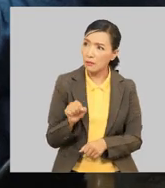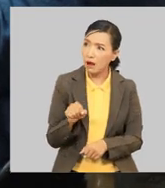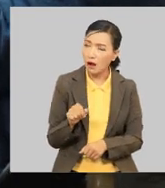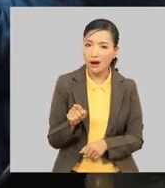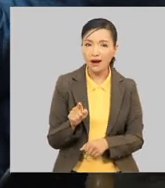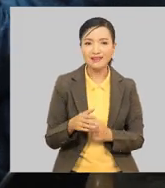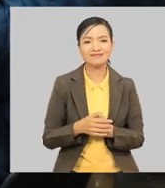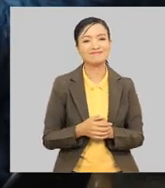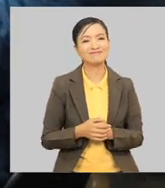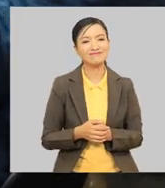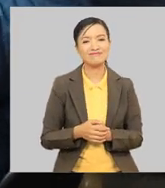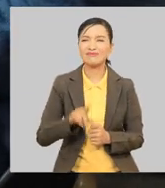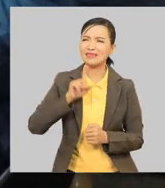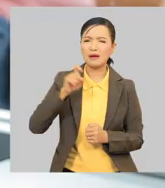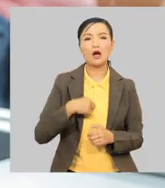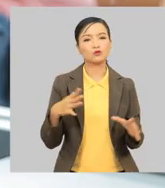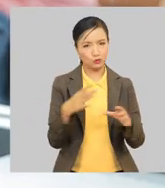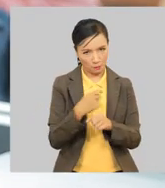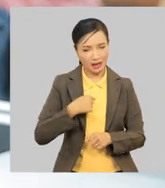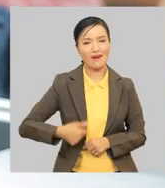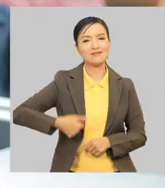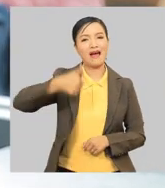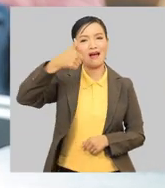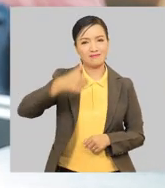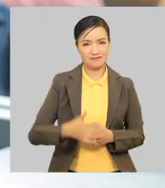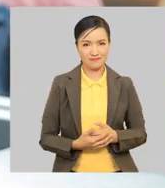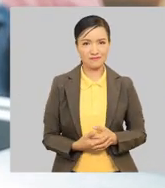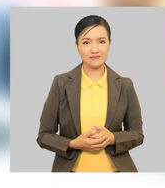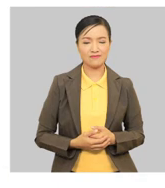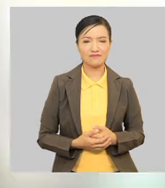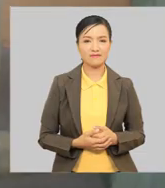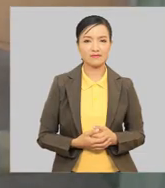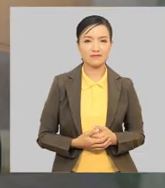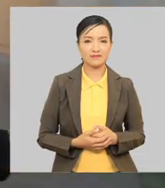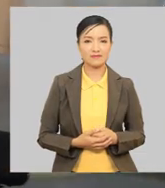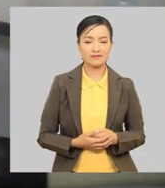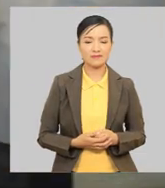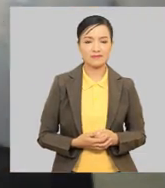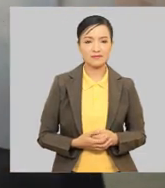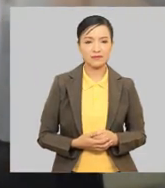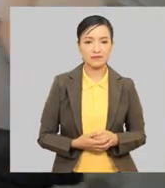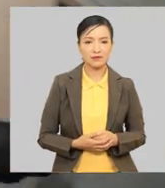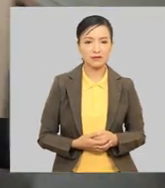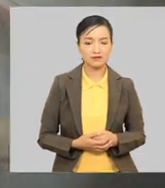การนี้แล้วใช่ไหมอะไรเงี้ยค่ะเราต้องถามย้ำใช่ค่ะสรุปว่าเราก็ได้